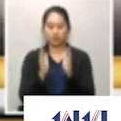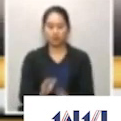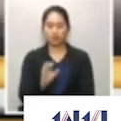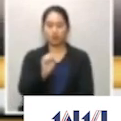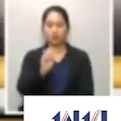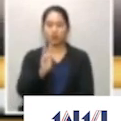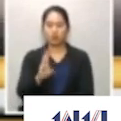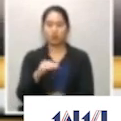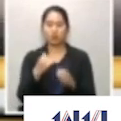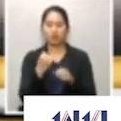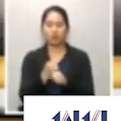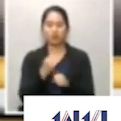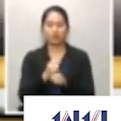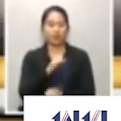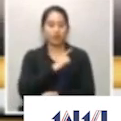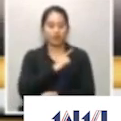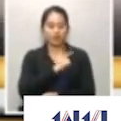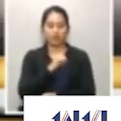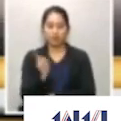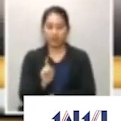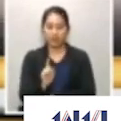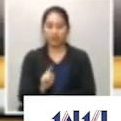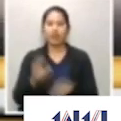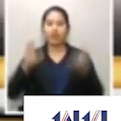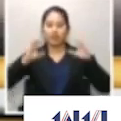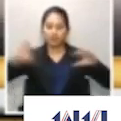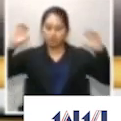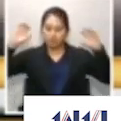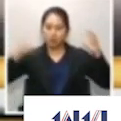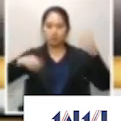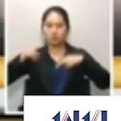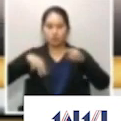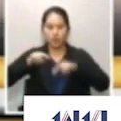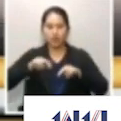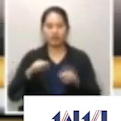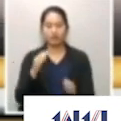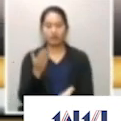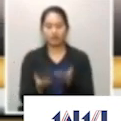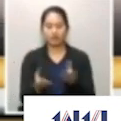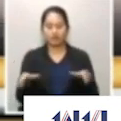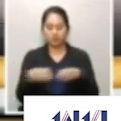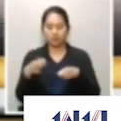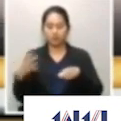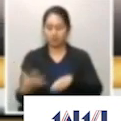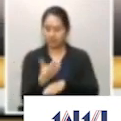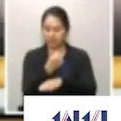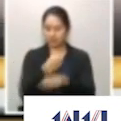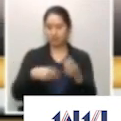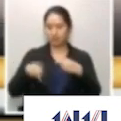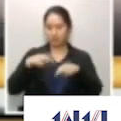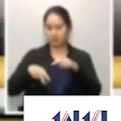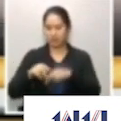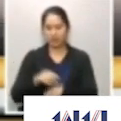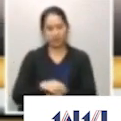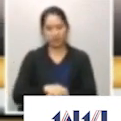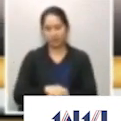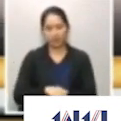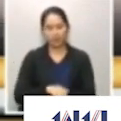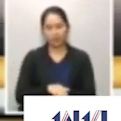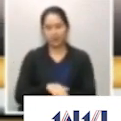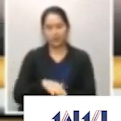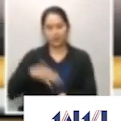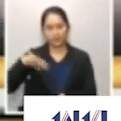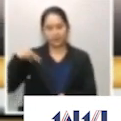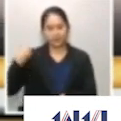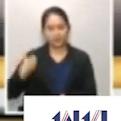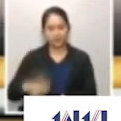ดทำหน้าที่ปกป้องรัฐบาลหรือพรรคการเมืองใดพรรคการเมืองหนึ่งจนน่าสังเวชใจมัน